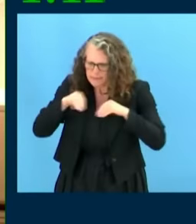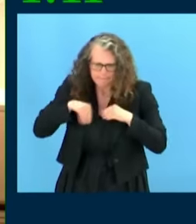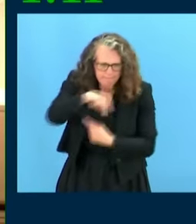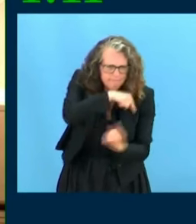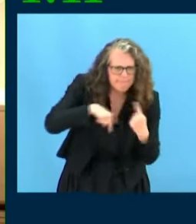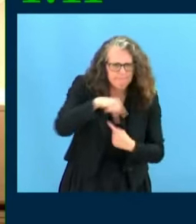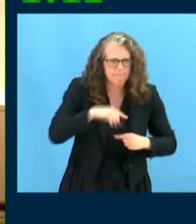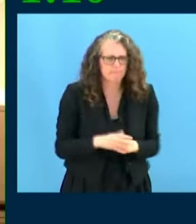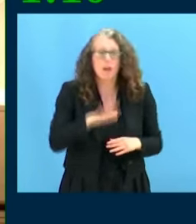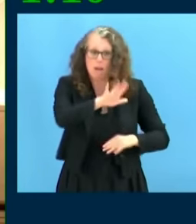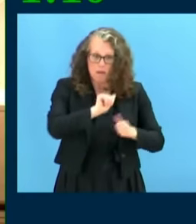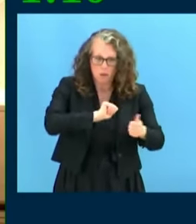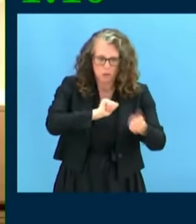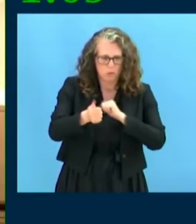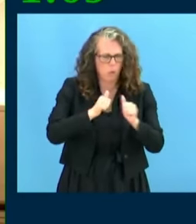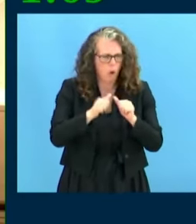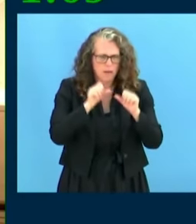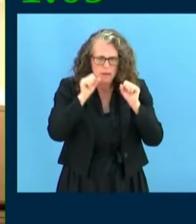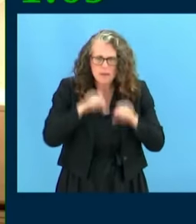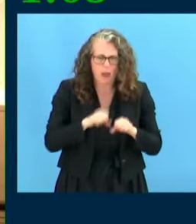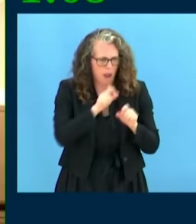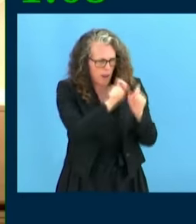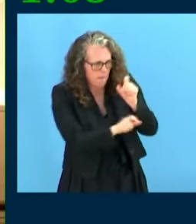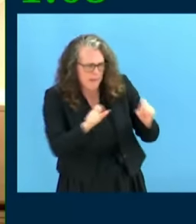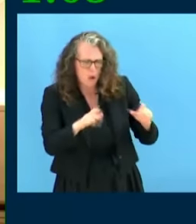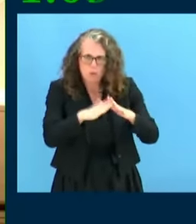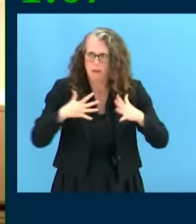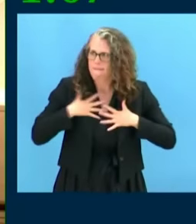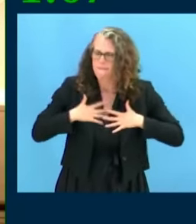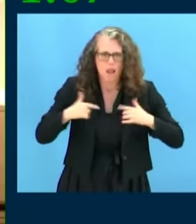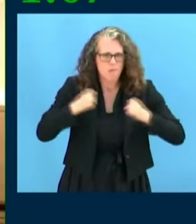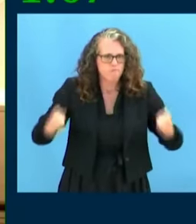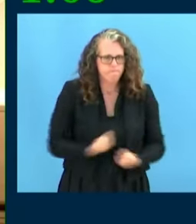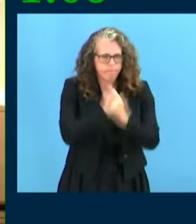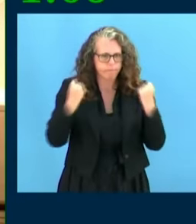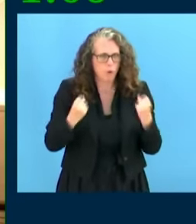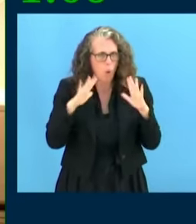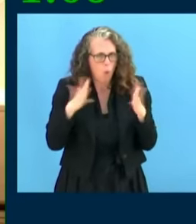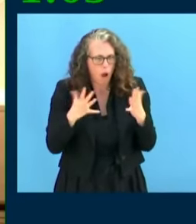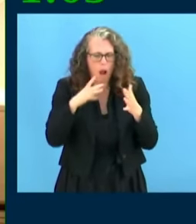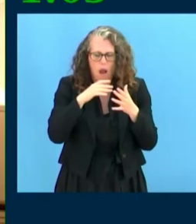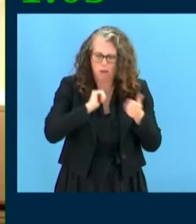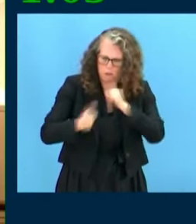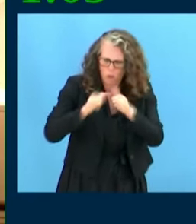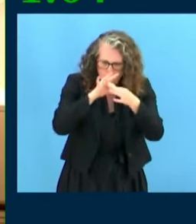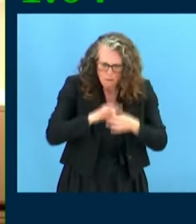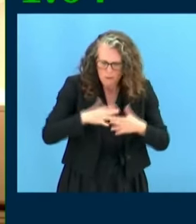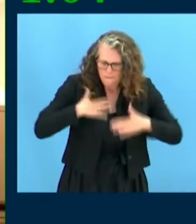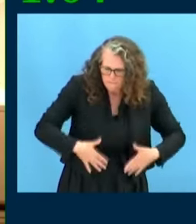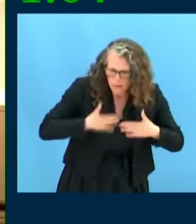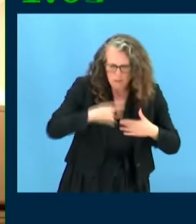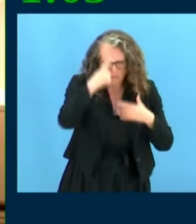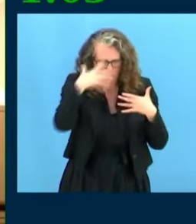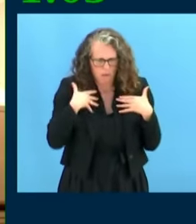երկրներին ակարուսներ ու շադրությունը հարավիրվալա բակու գերության մեջ պաղվող հայք հաղաքացիական անձանց որազմագերների խնդիրներին, բակվա